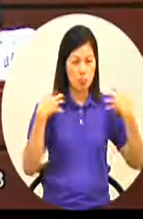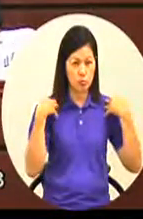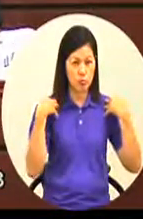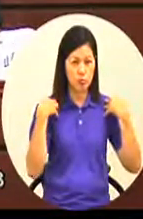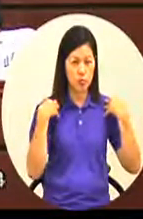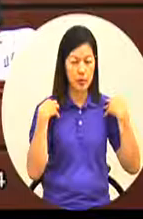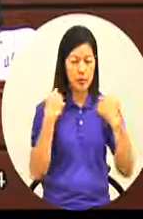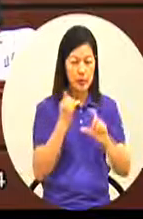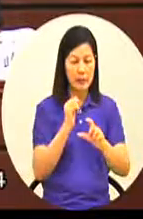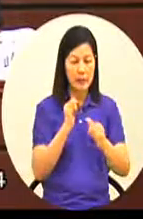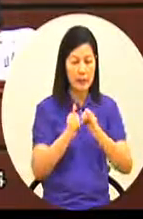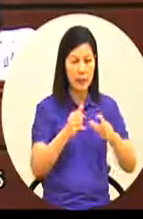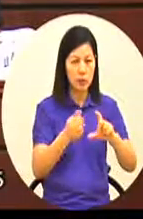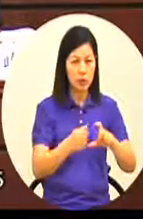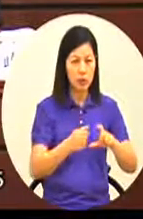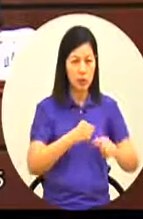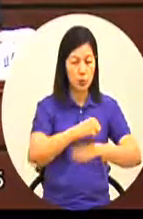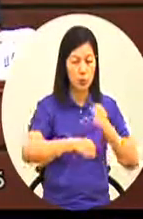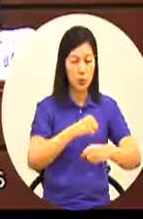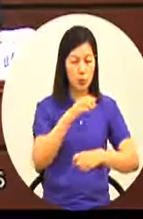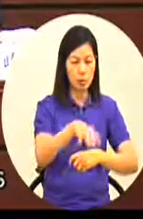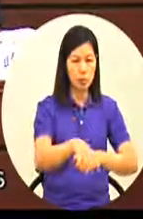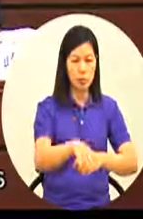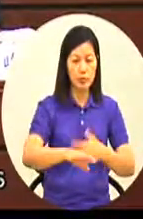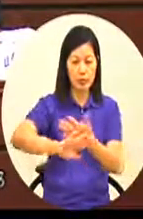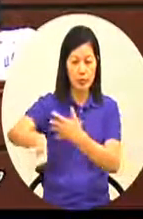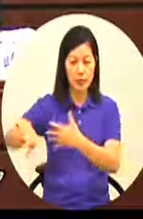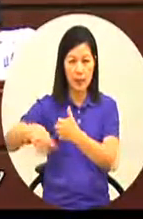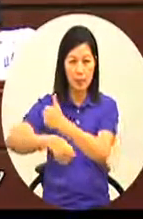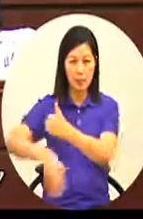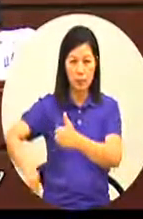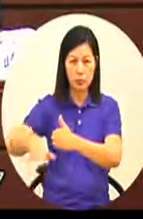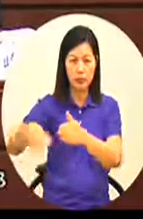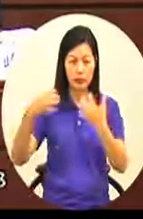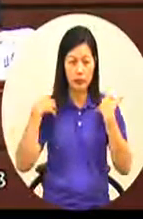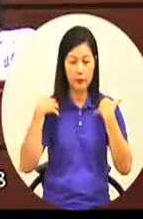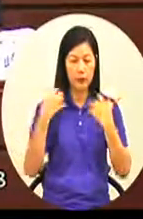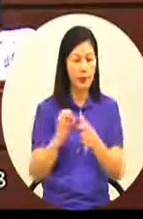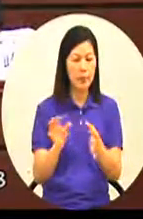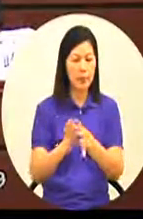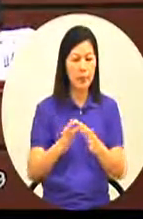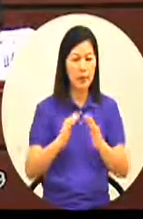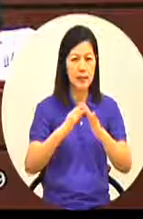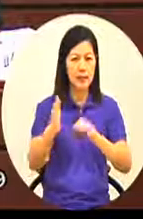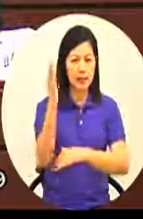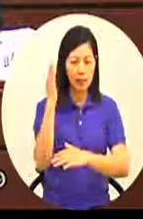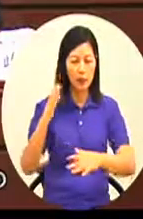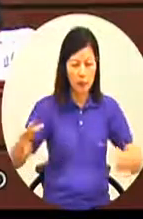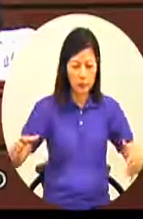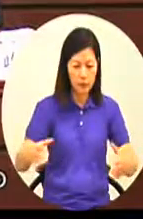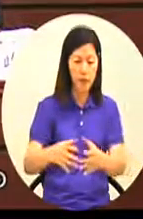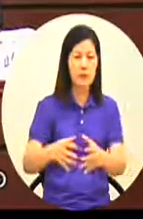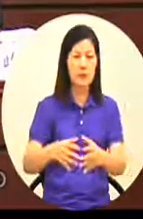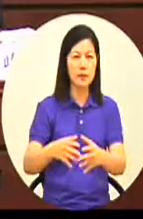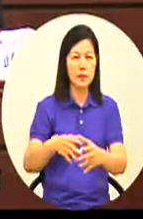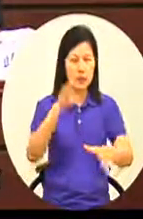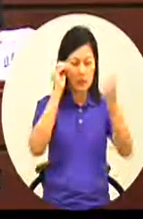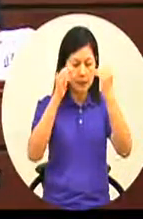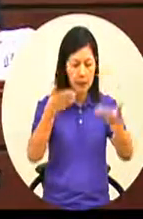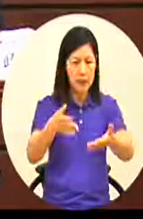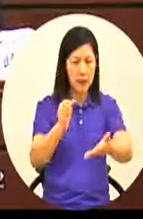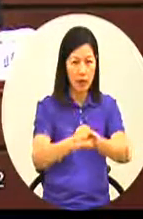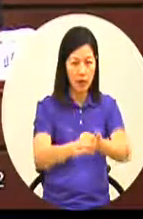心，就是我们别的局处在负责的啊，没有关系，我们市府是一体的啊。加议员可以把资料给我们啊，我